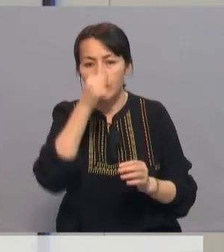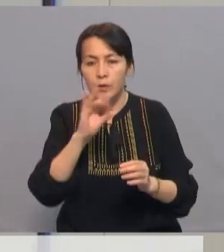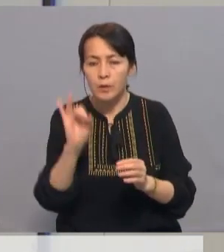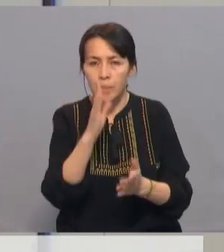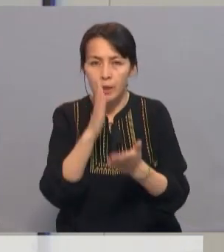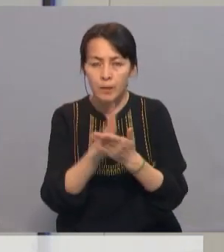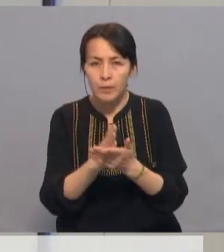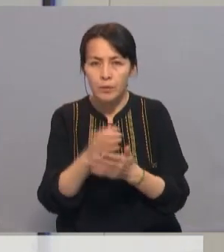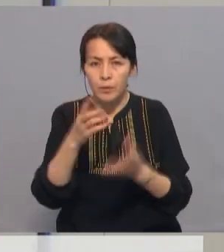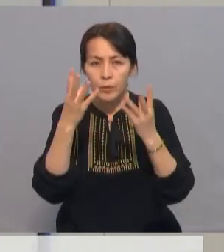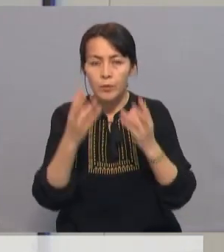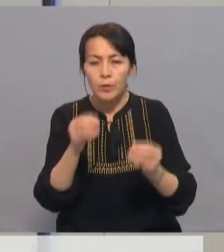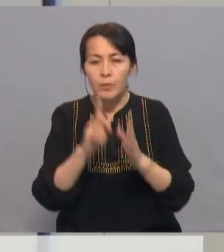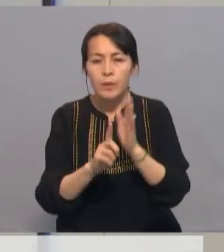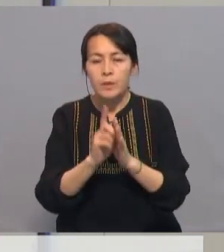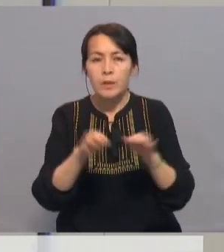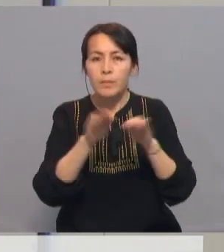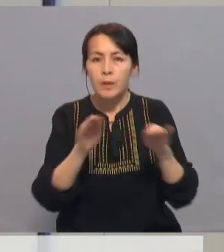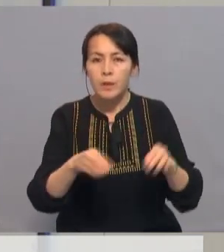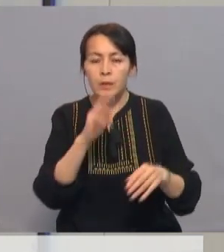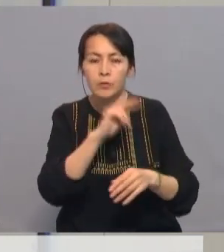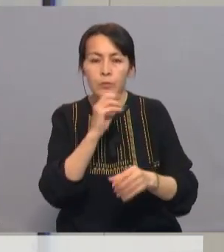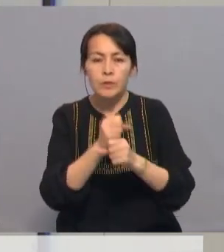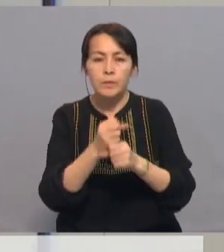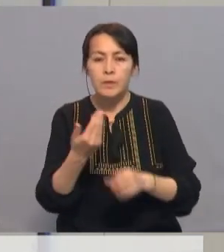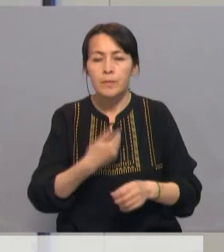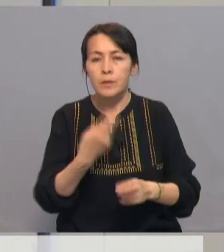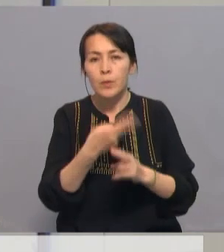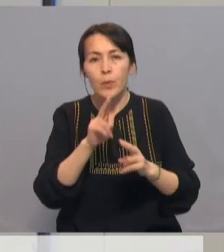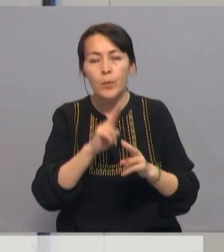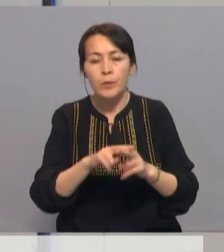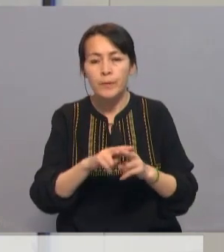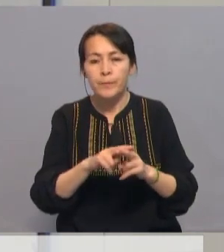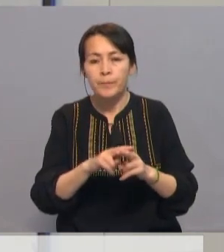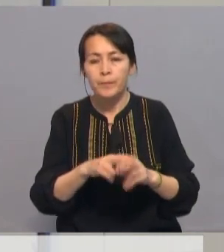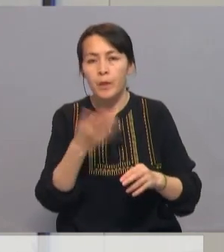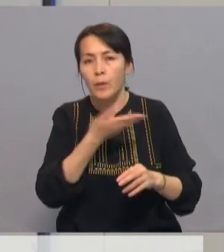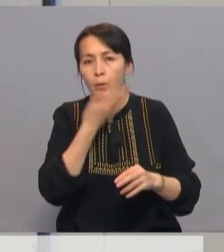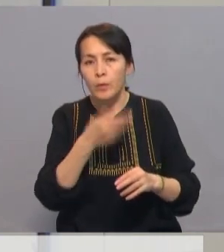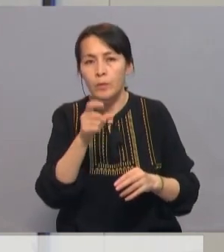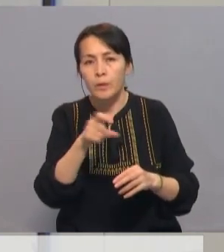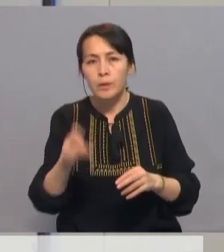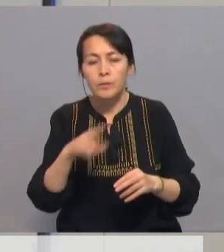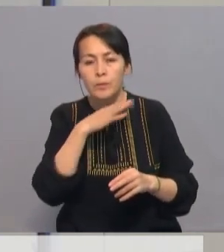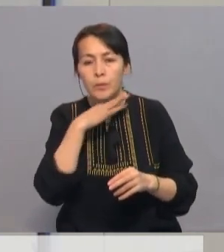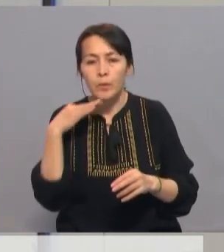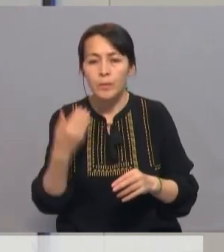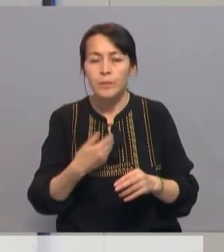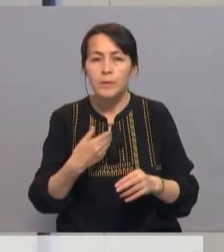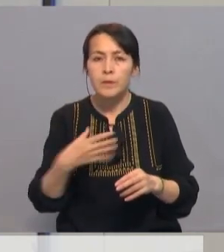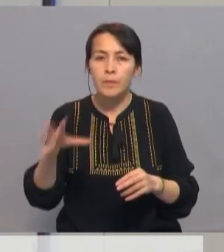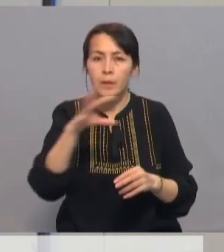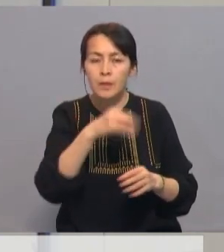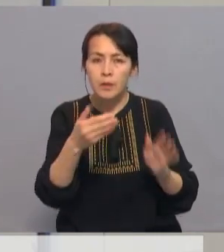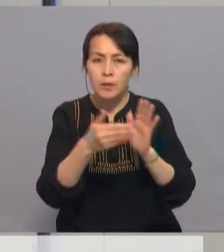жылдан бері қарай біз балаларға қалтқысыз қызмет жасап жатырмыз. Бізде өте мынау оқырмандарымыз өте көп. Бізде барынша